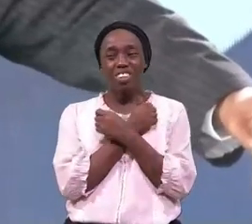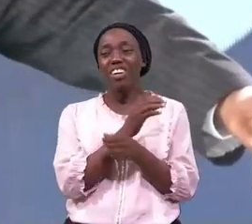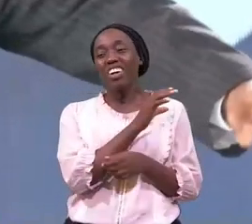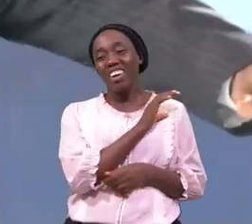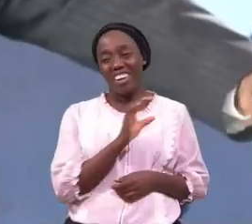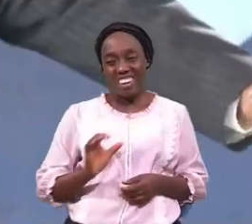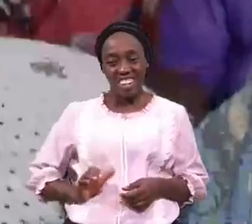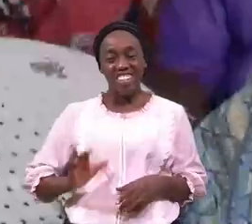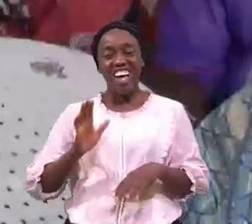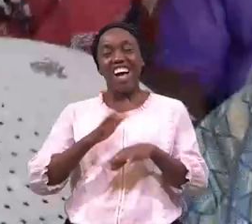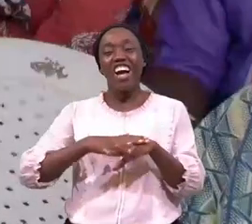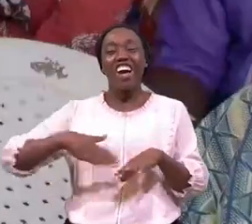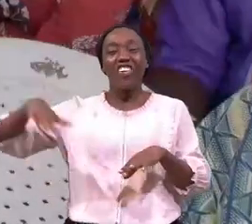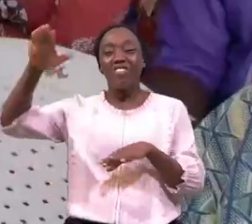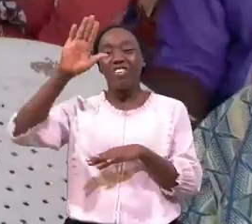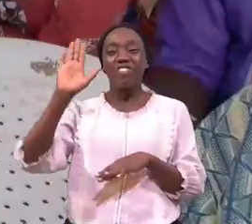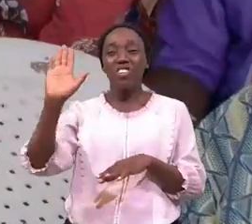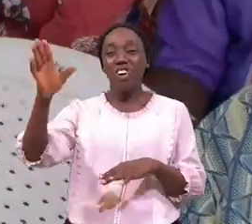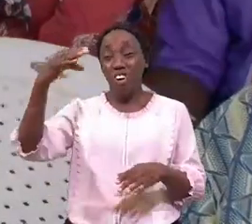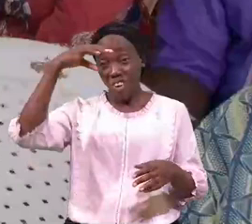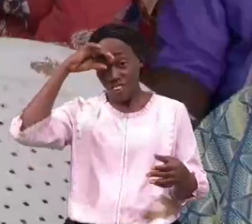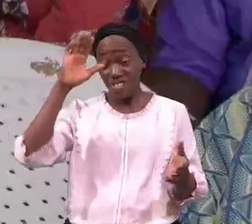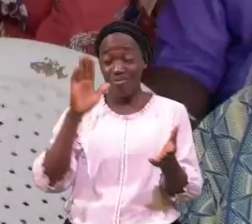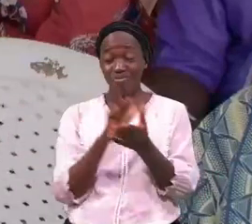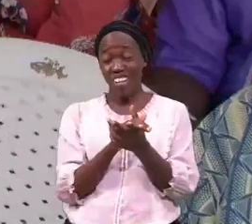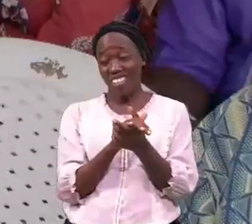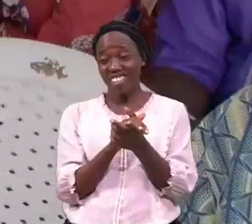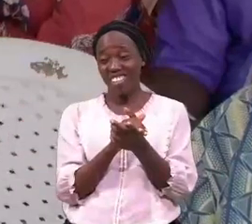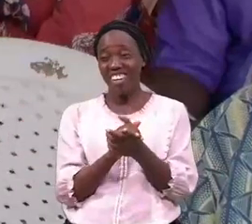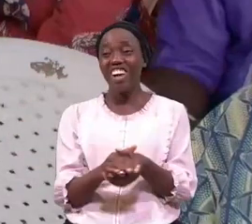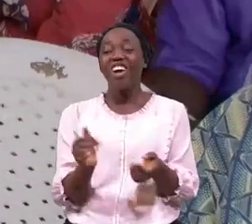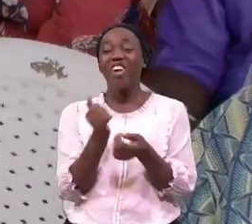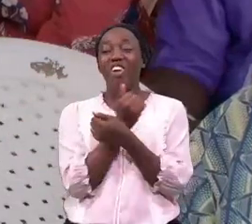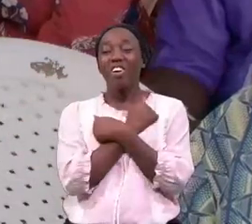Mais la réponse est, il faut aimer Christ au-dessus de ton mari.